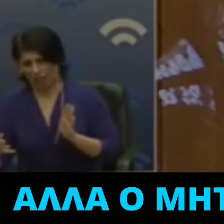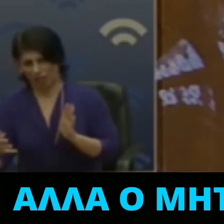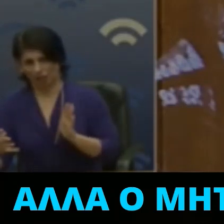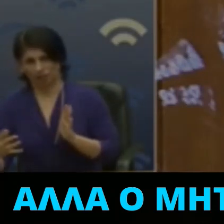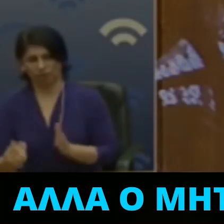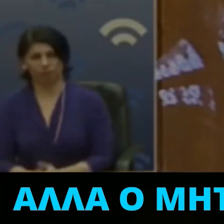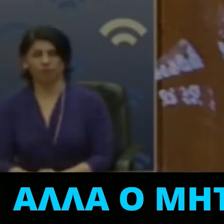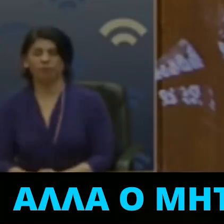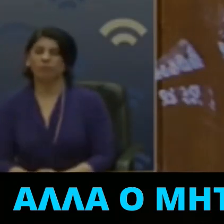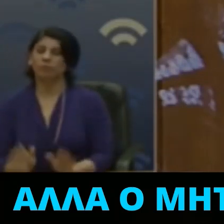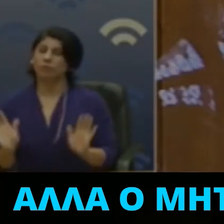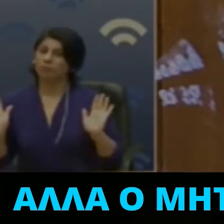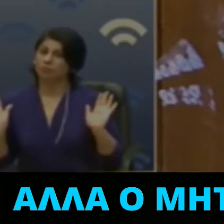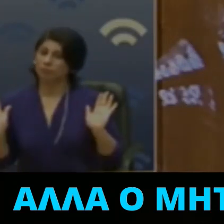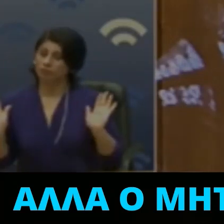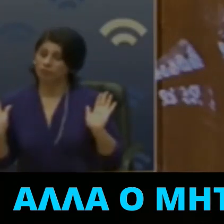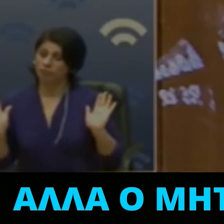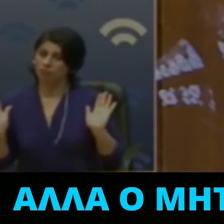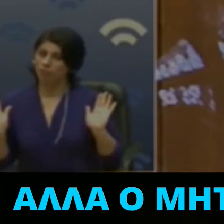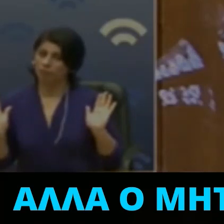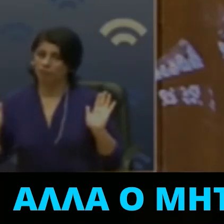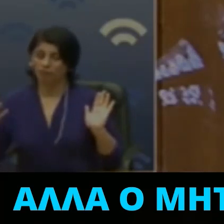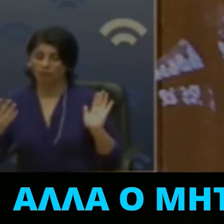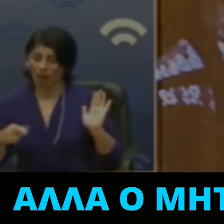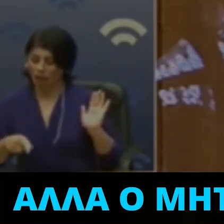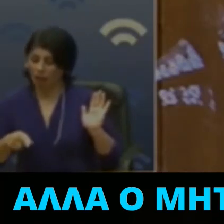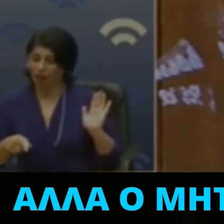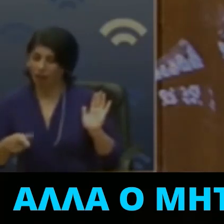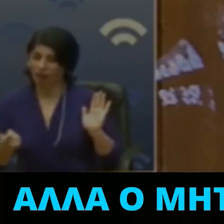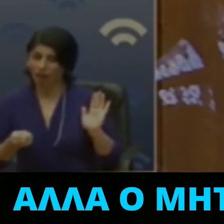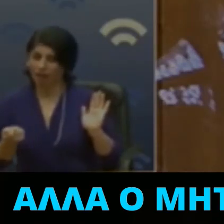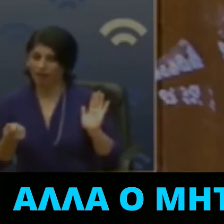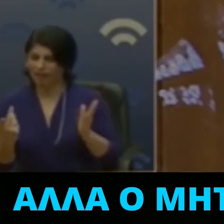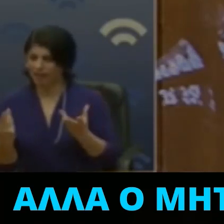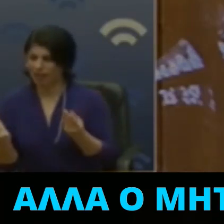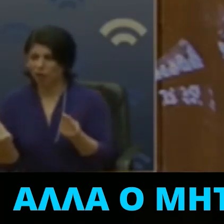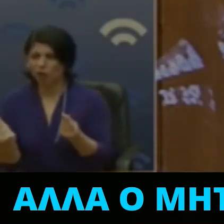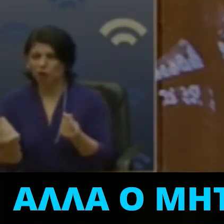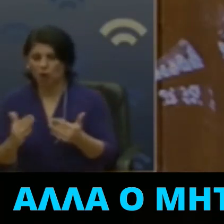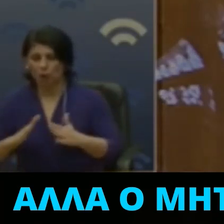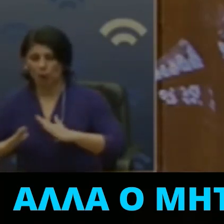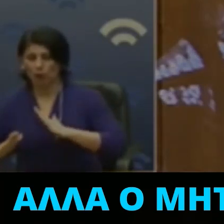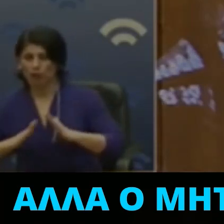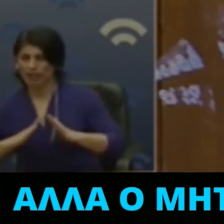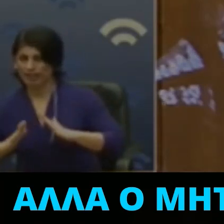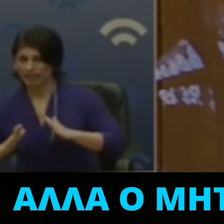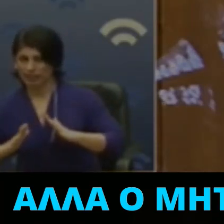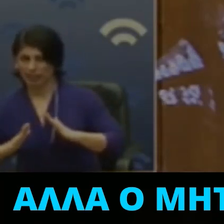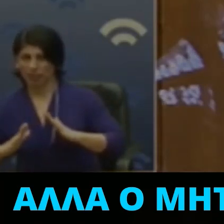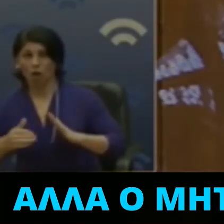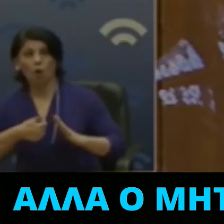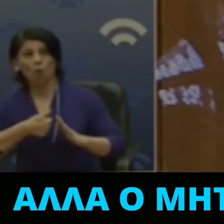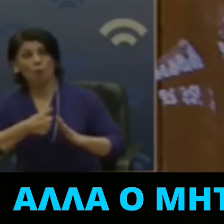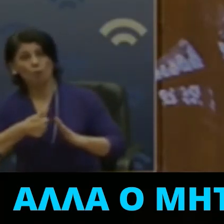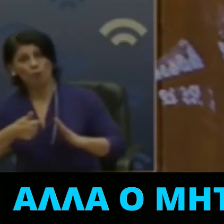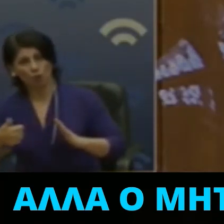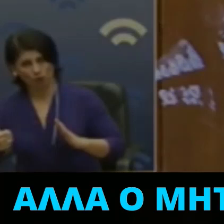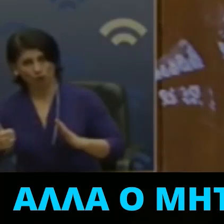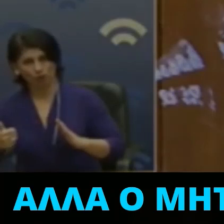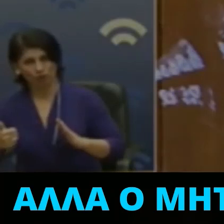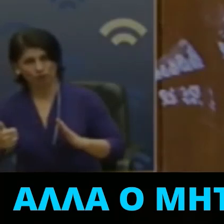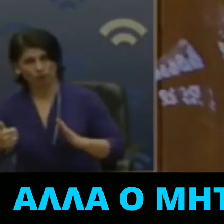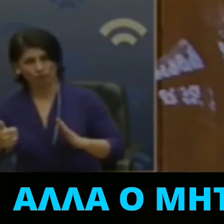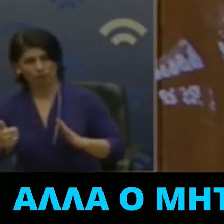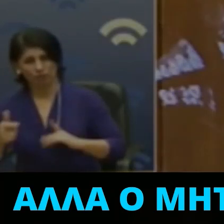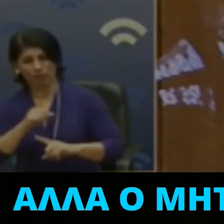Αλλά είχε δημιουργήσει και ένα σχήμα προστασίας μόνο για